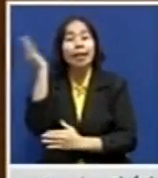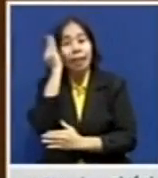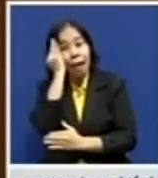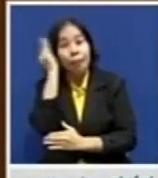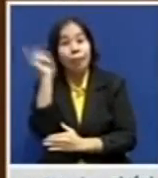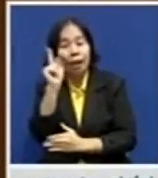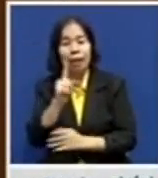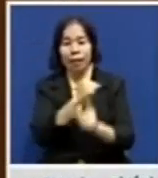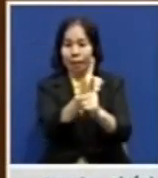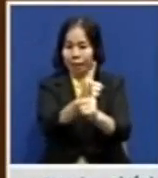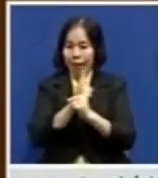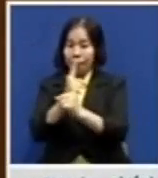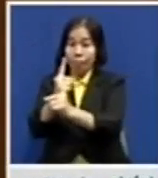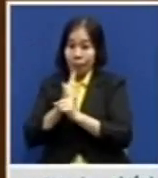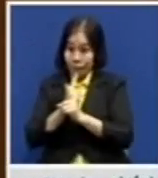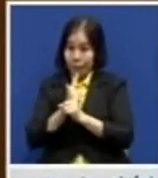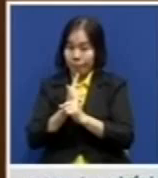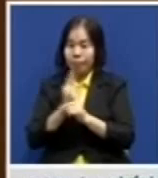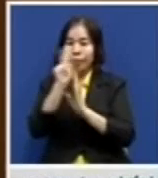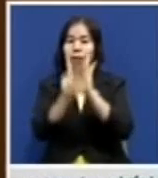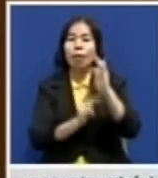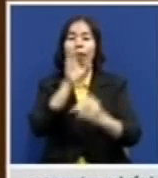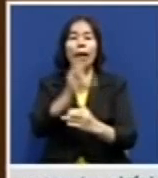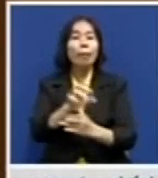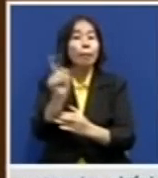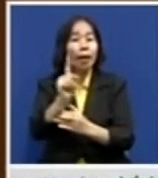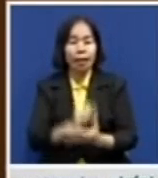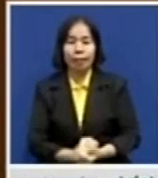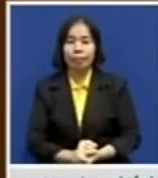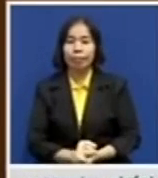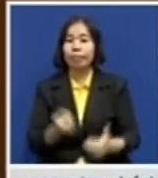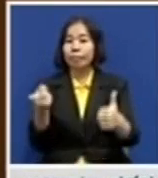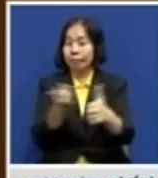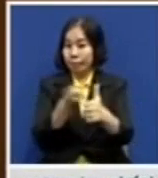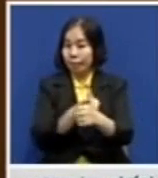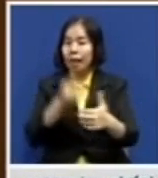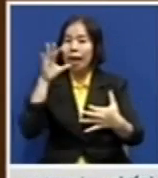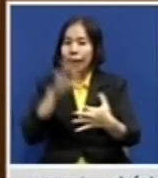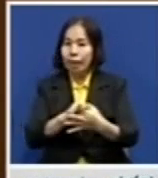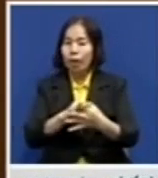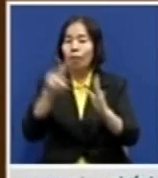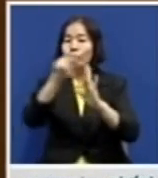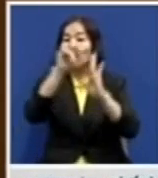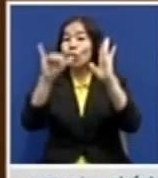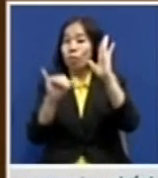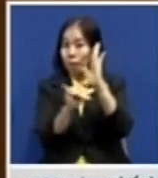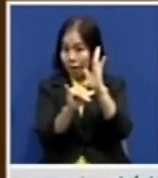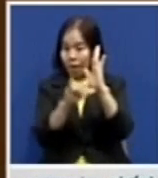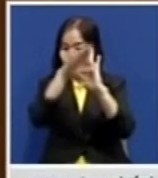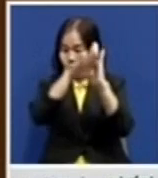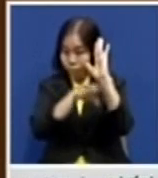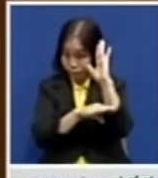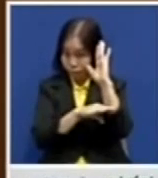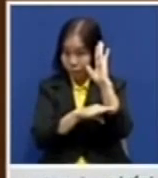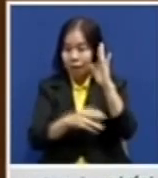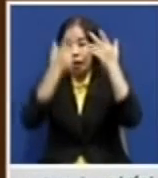ที่ต้องปฏิบัติเหมือนกันคือข้อบังคับเกี่ยวกับการแถลงนโยบายว่าเมื่อคณะรัฐม